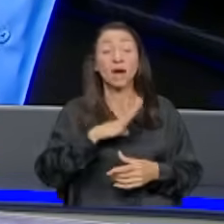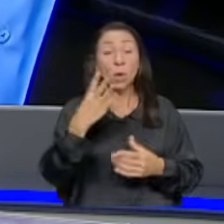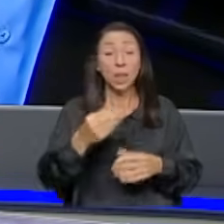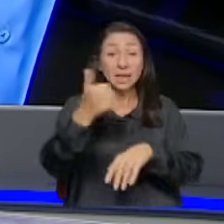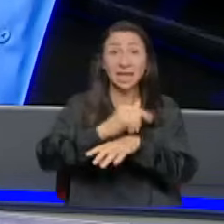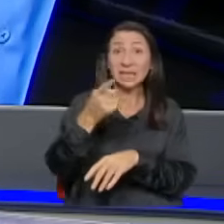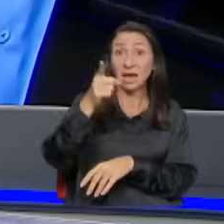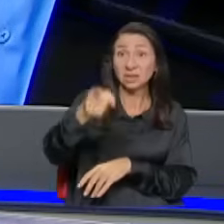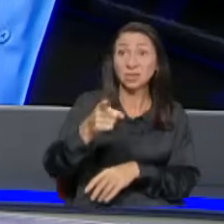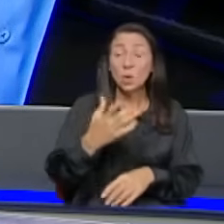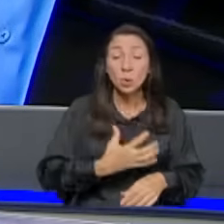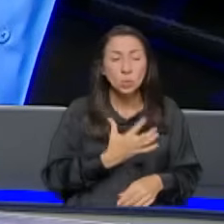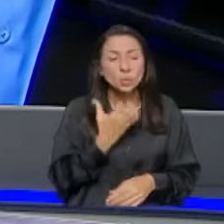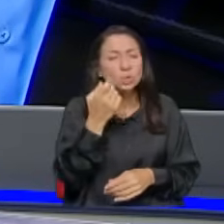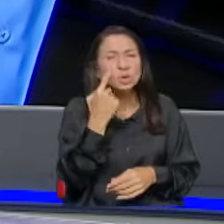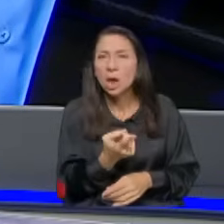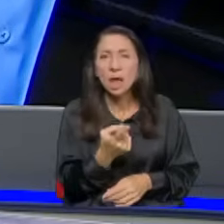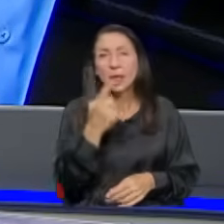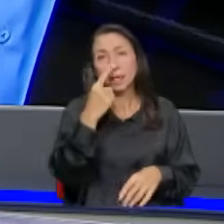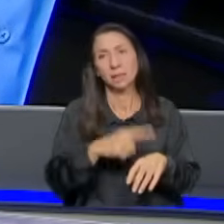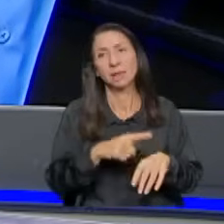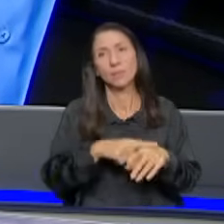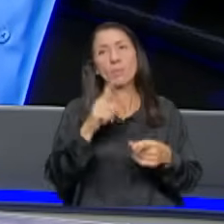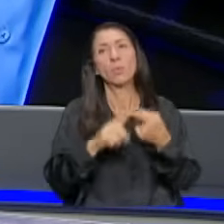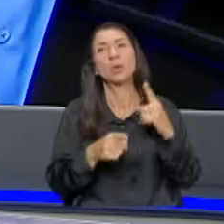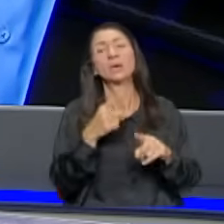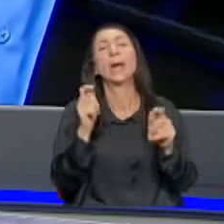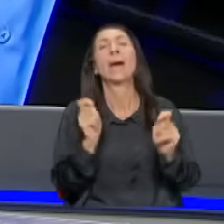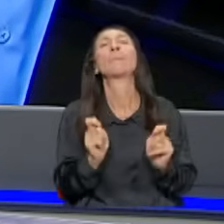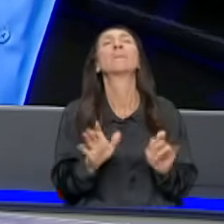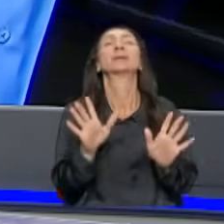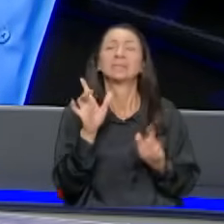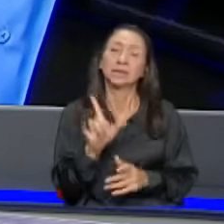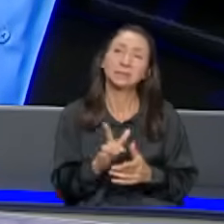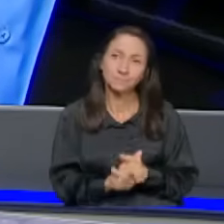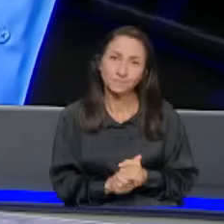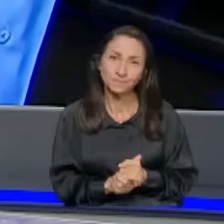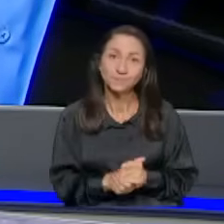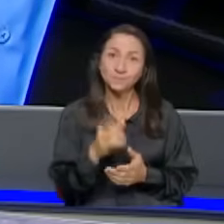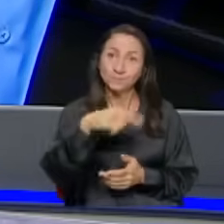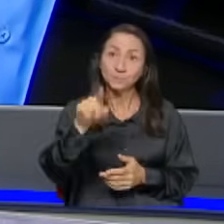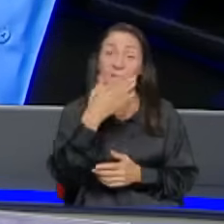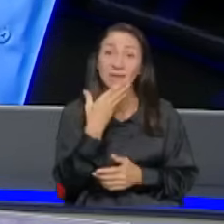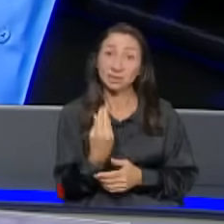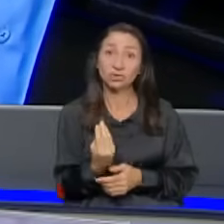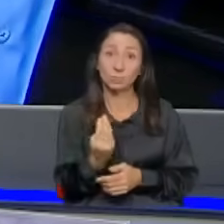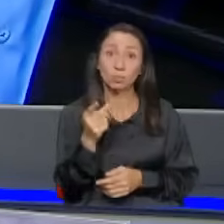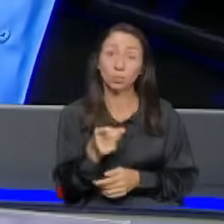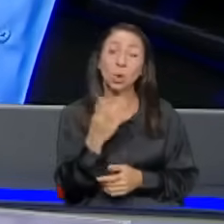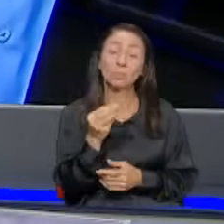iktidarın ve acılar üzerinden inanın siyaset yapmamamız gerekiyor sizlere yakışan bu